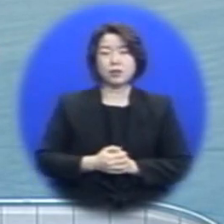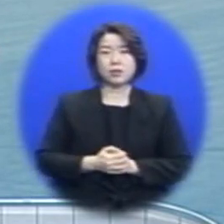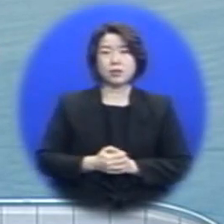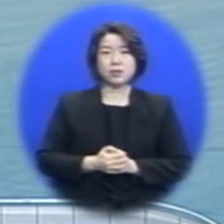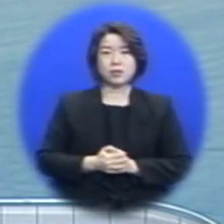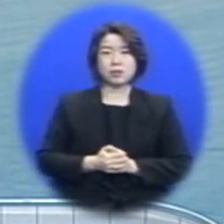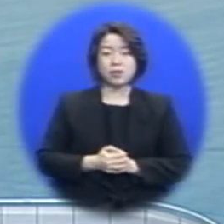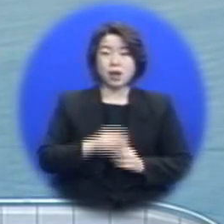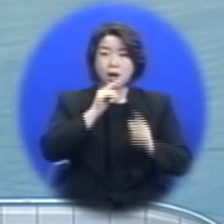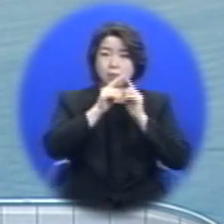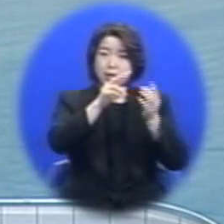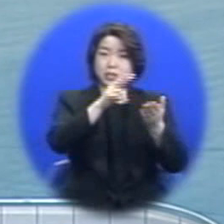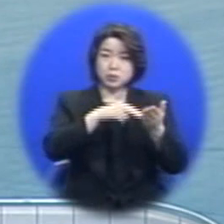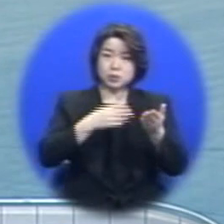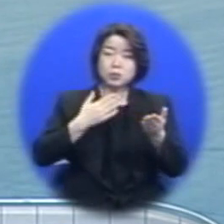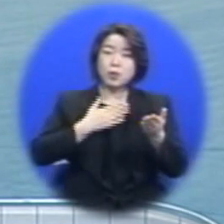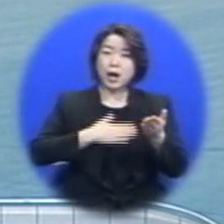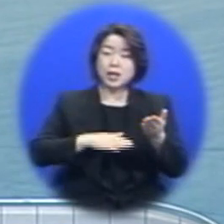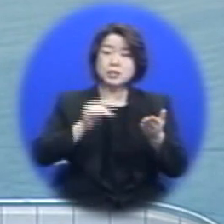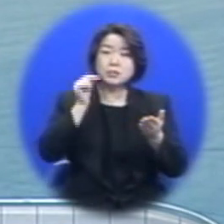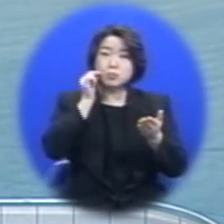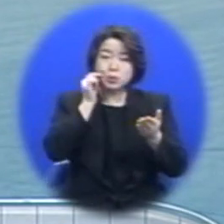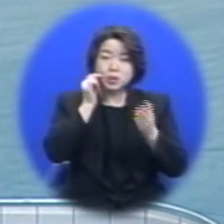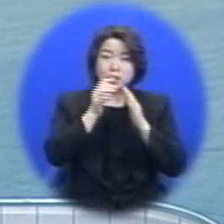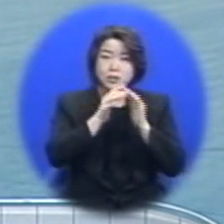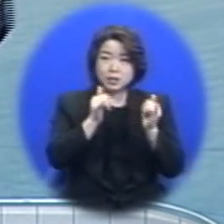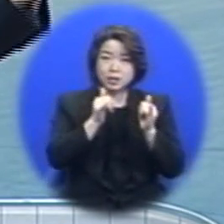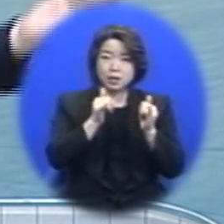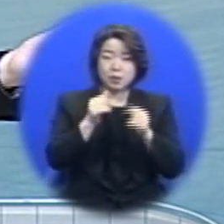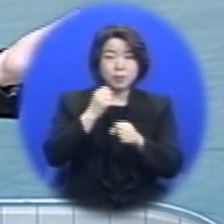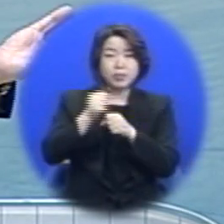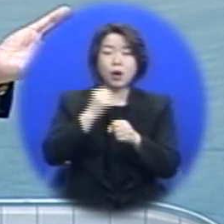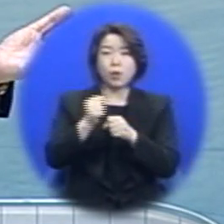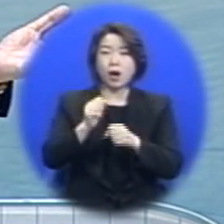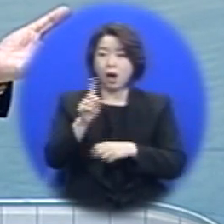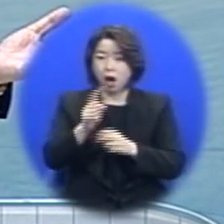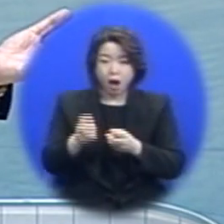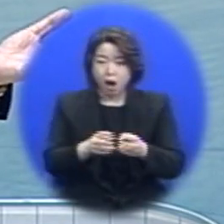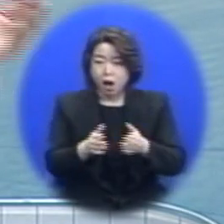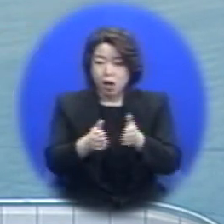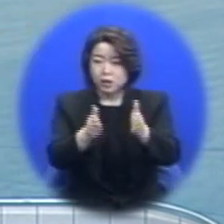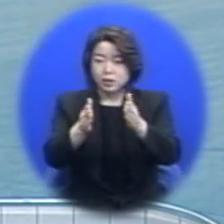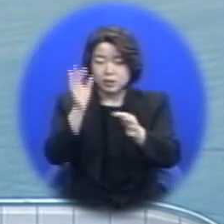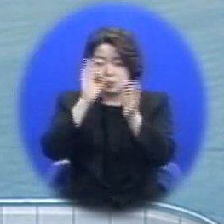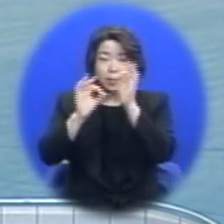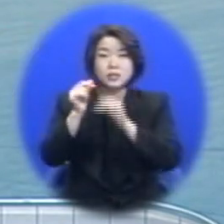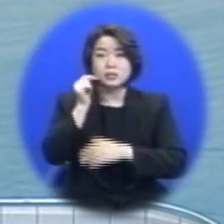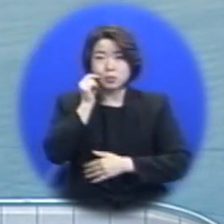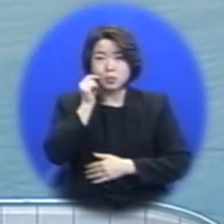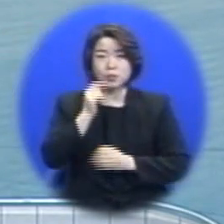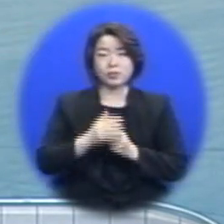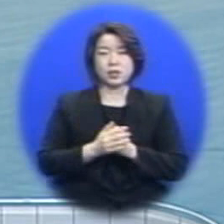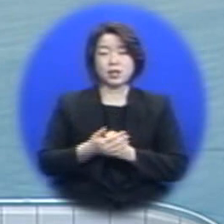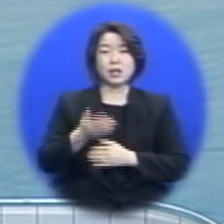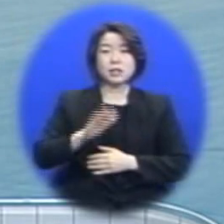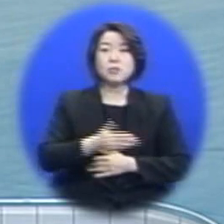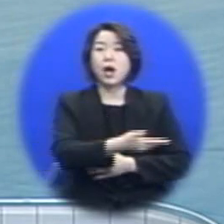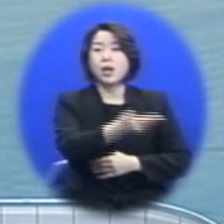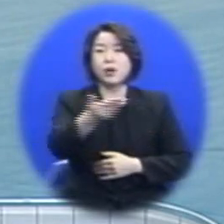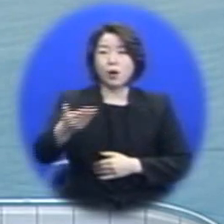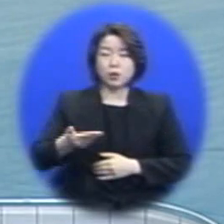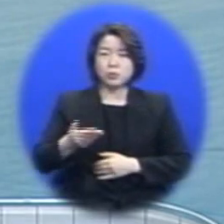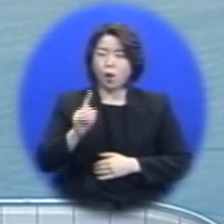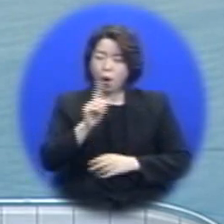말씀을 읽고 알지 못하는 사람은 당황하게 됩니다. 어떻게 해야 될지 길을 찾을 수가 없습니다. 여러분은 어떻게 하든지